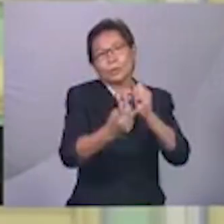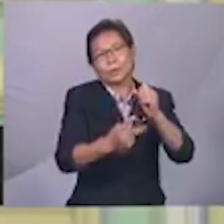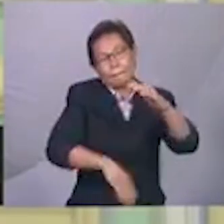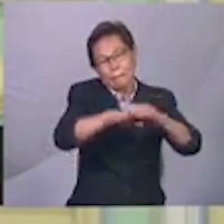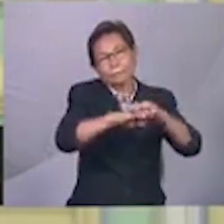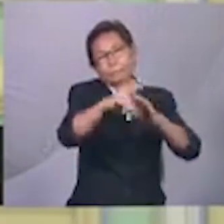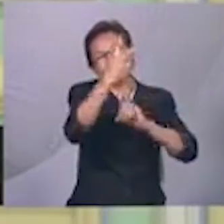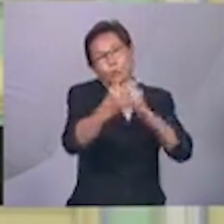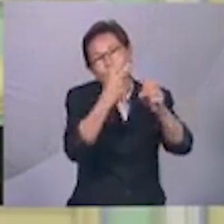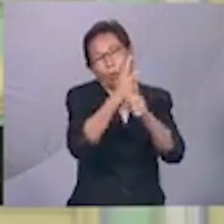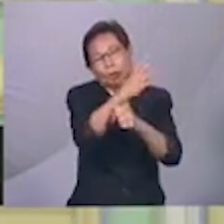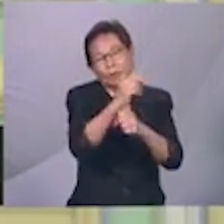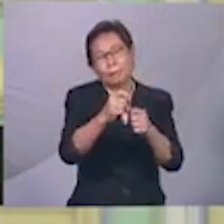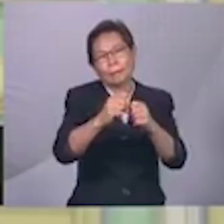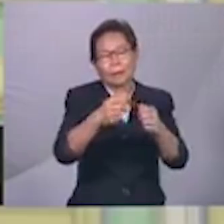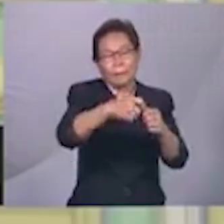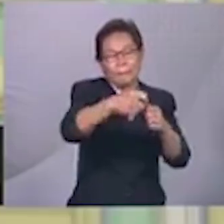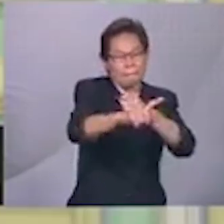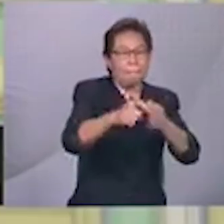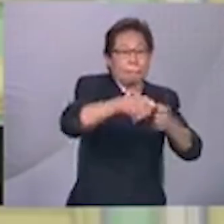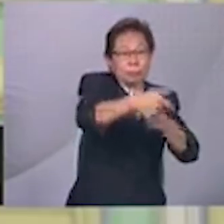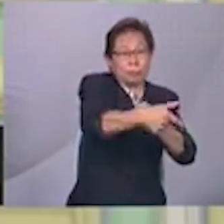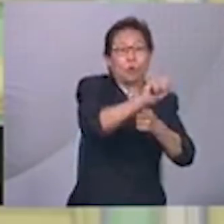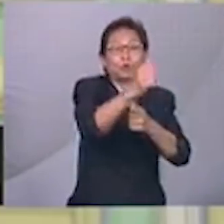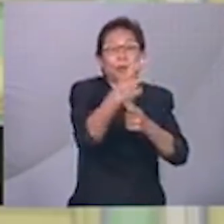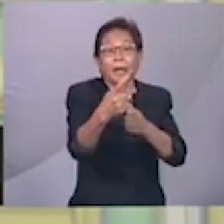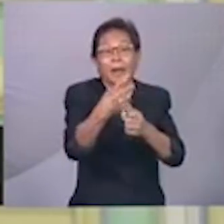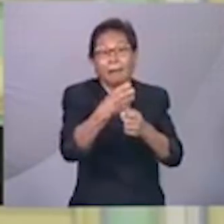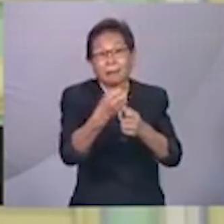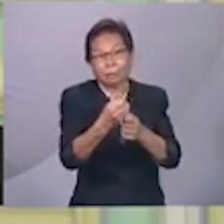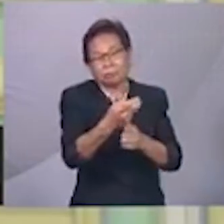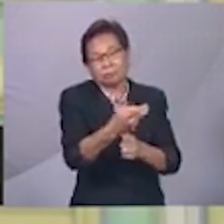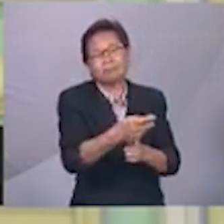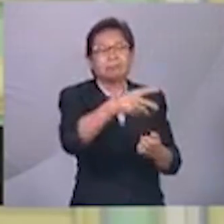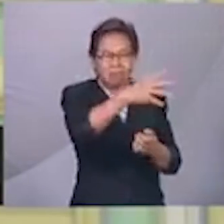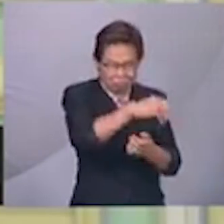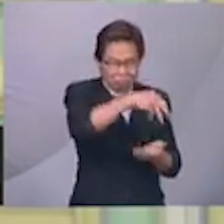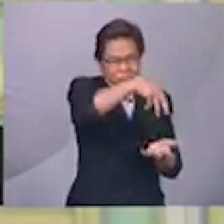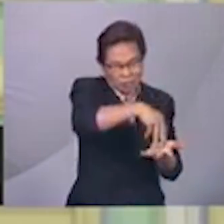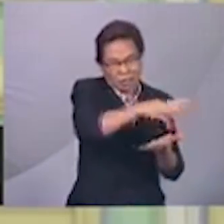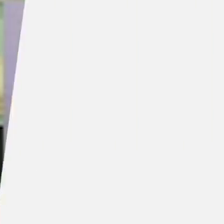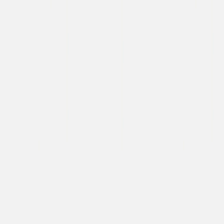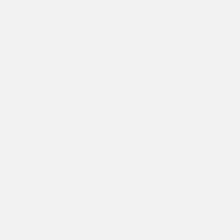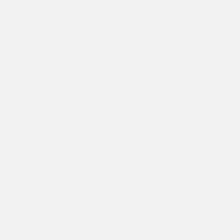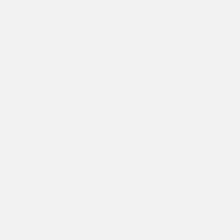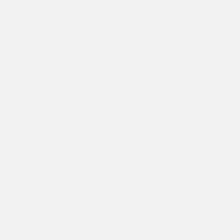tahun dan denda sehingga RM10,000 atau kedua-duanya sekali.